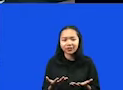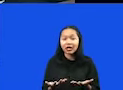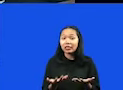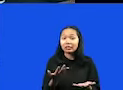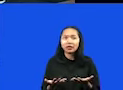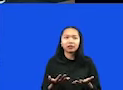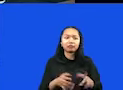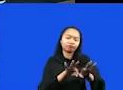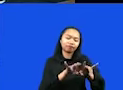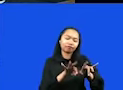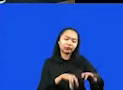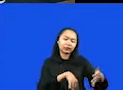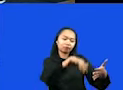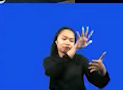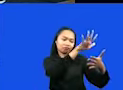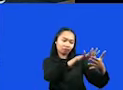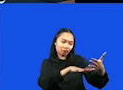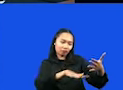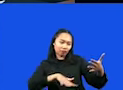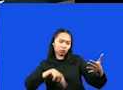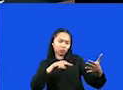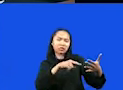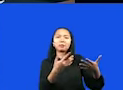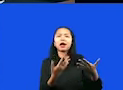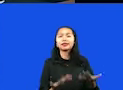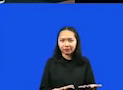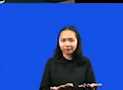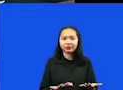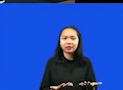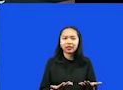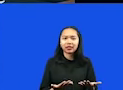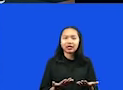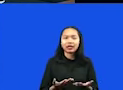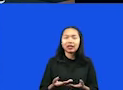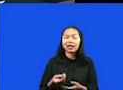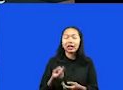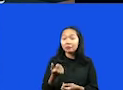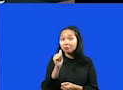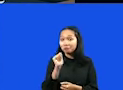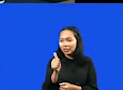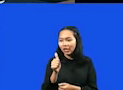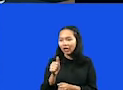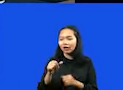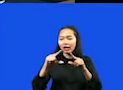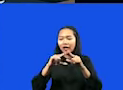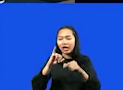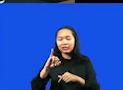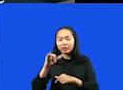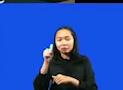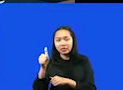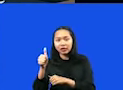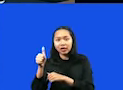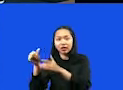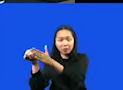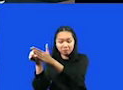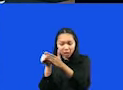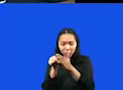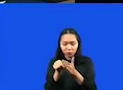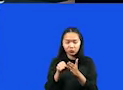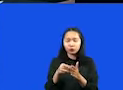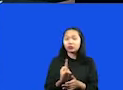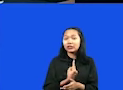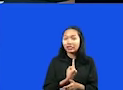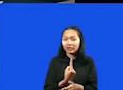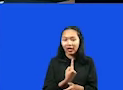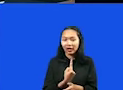lagi kayak gitu kita bisa Cari Ide nih dari chat GPT kayak gitu nah ini ada contohnya chat GPT yang mungkin bisa untuk